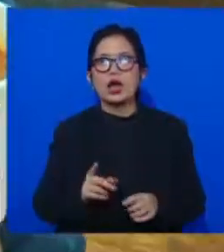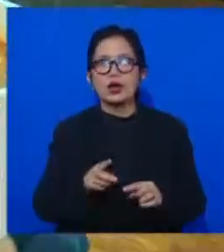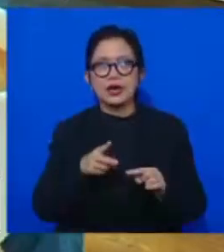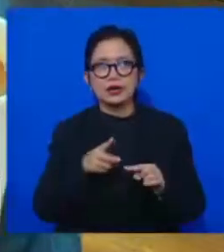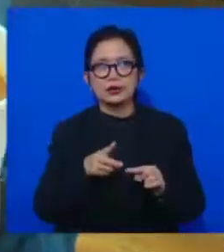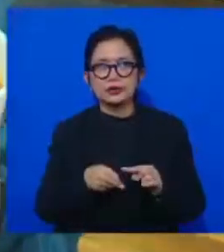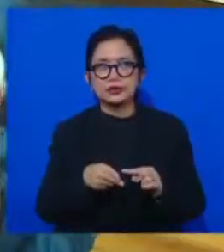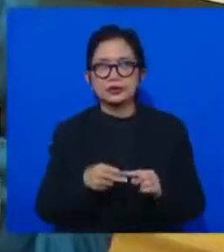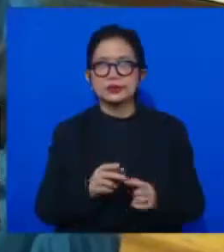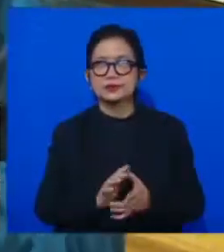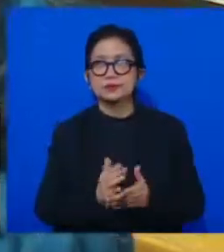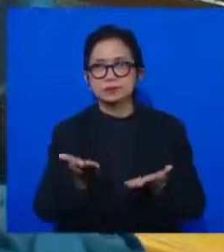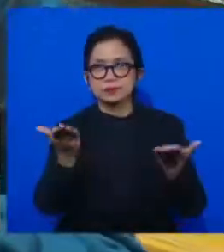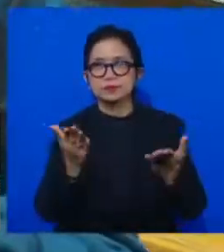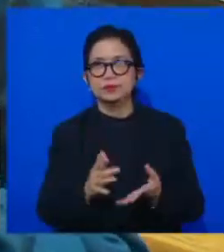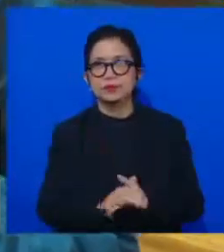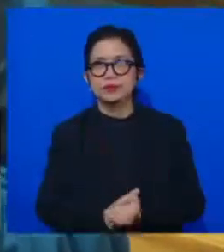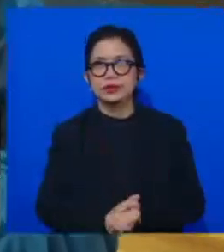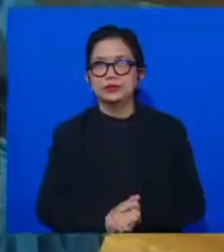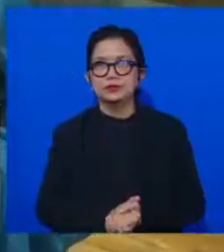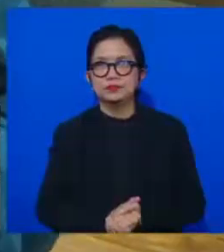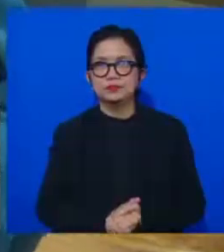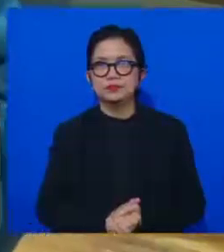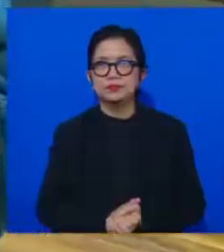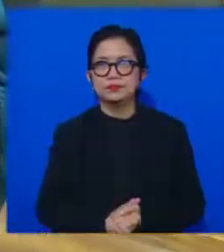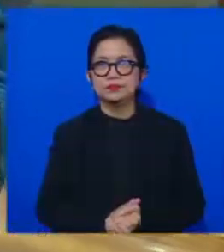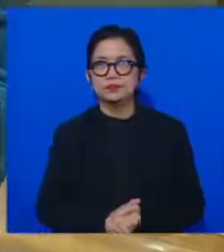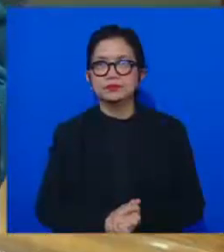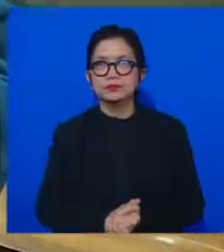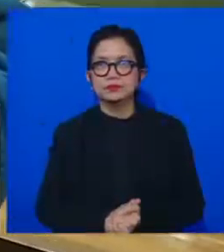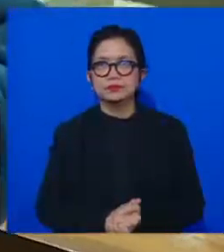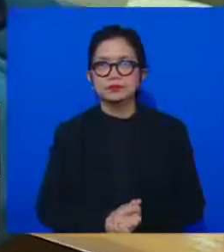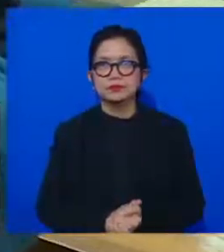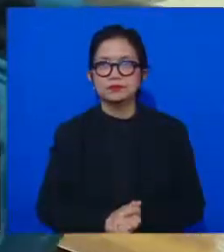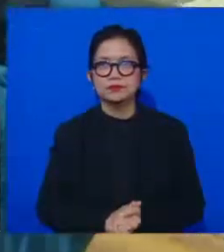bundling. Silakan berburu. Mari kita lanjut makan lagi ya.